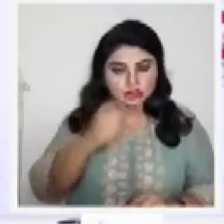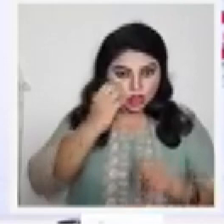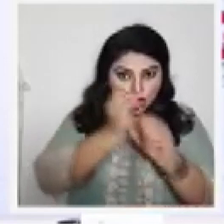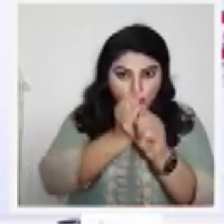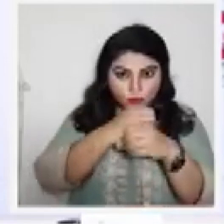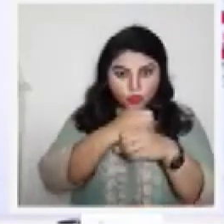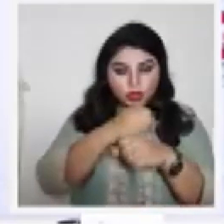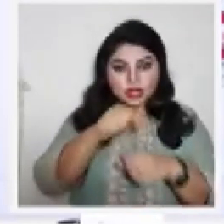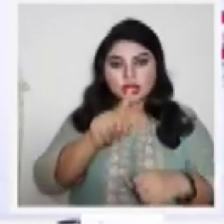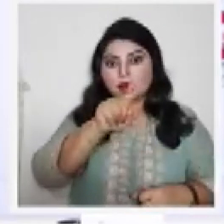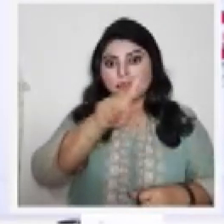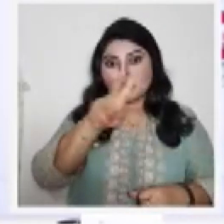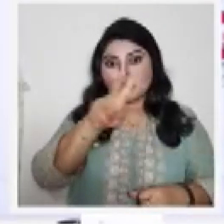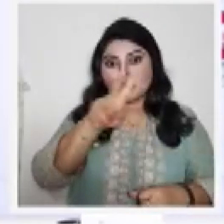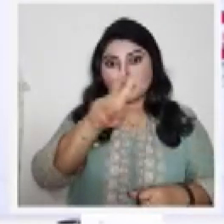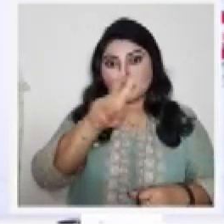হয়েছে